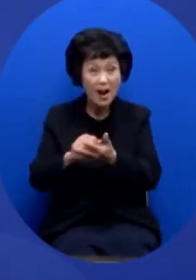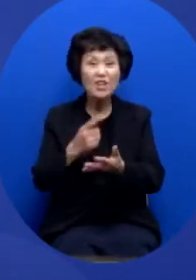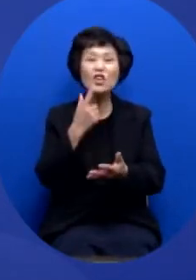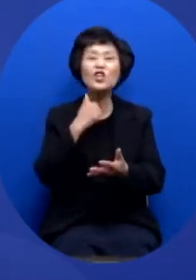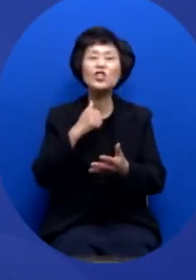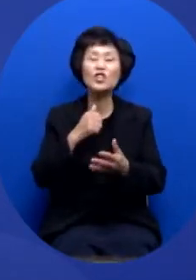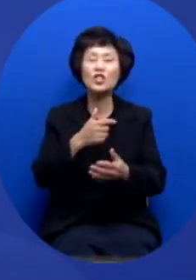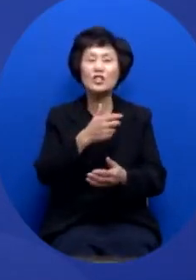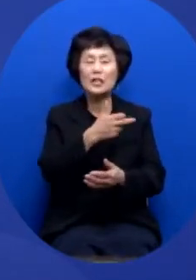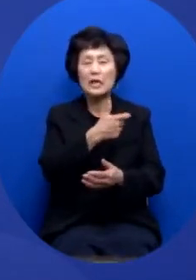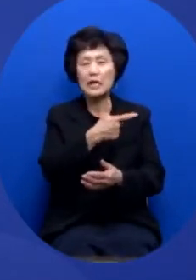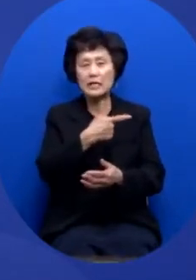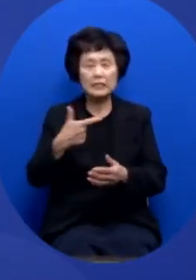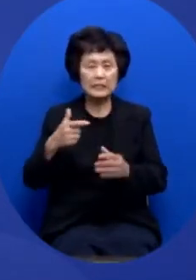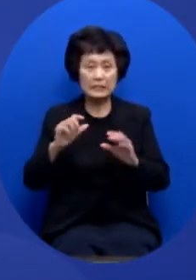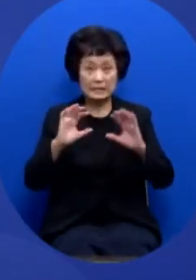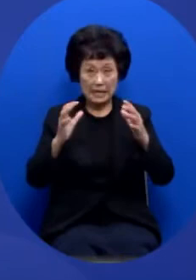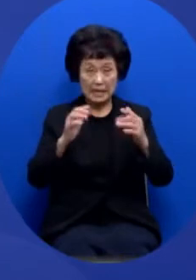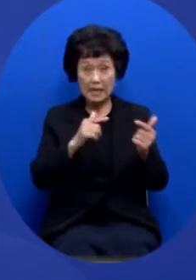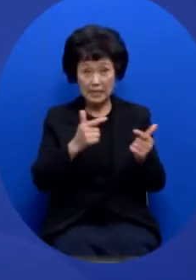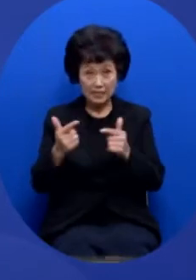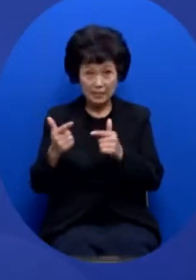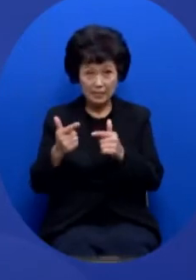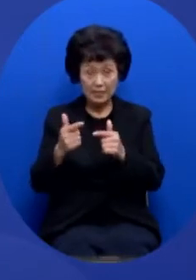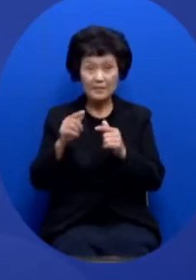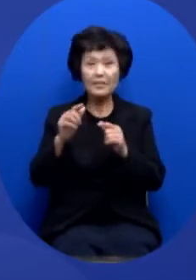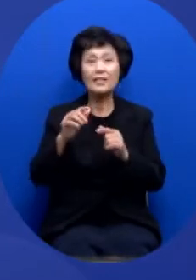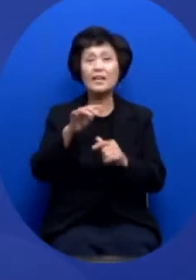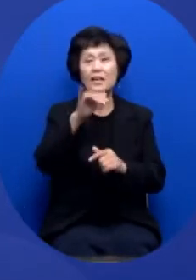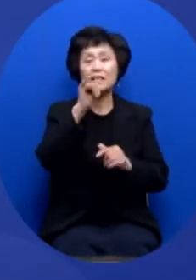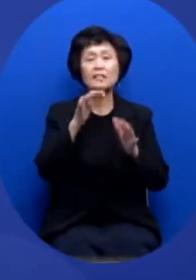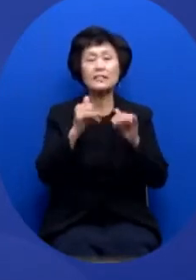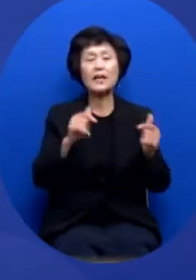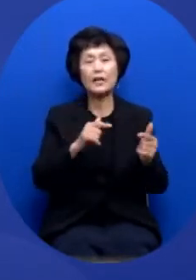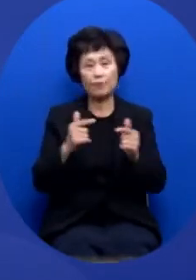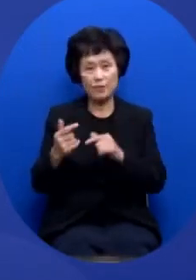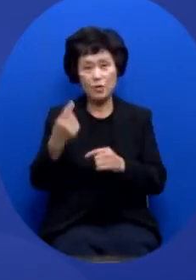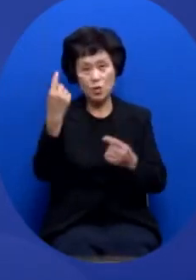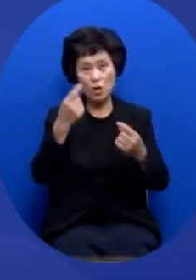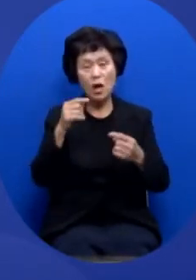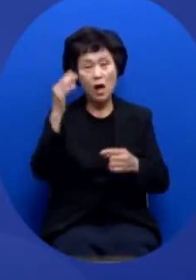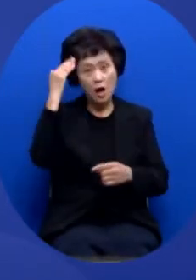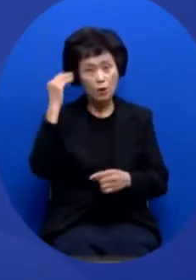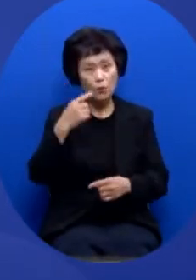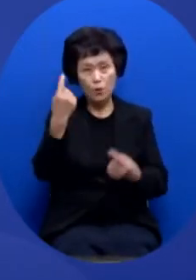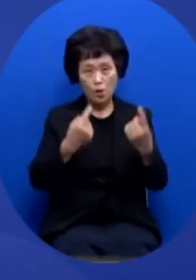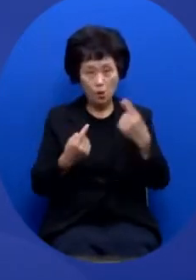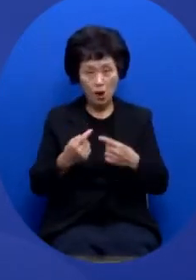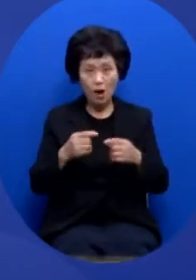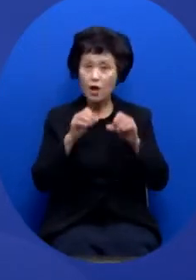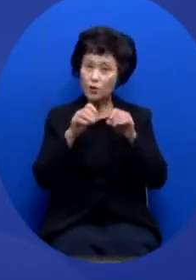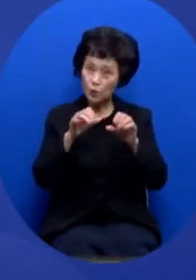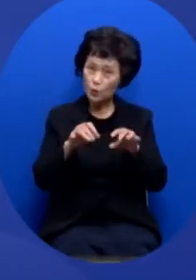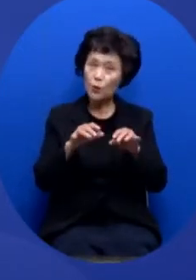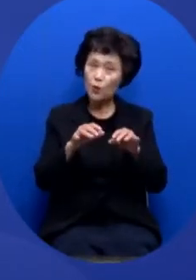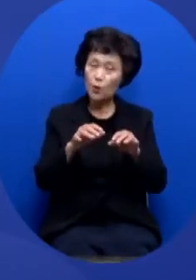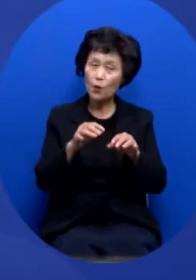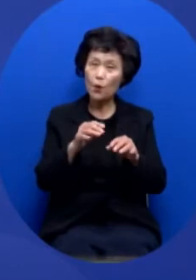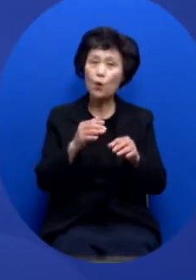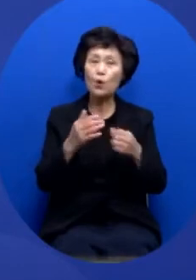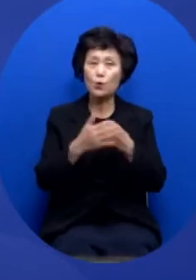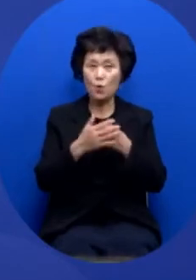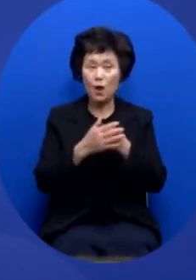불구하고 대부분 이제 초기에는 이제 그런 이제 파송국의 그런 정책을 따랐지만은 우리 이제